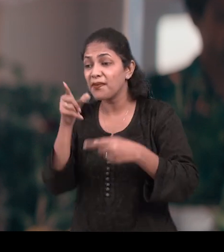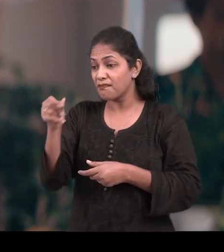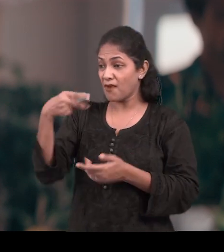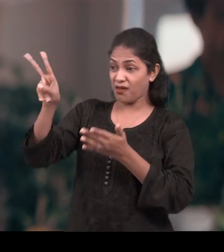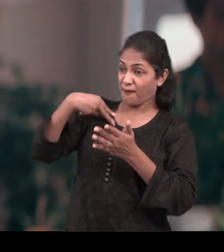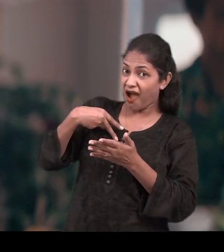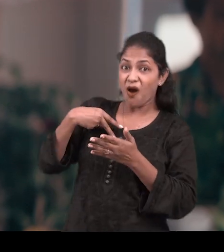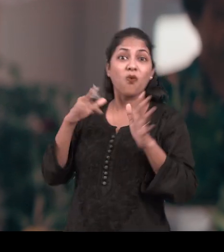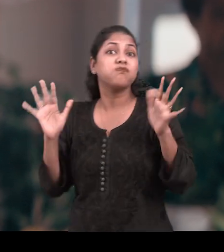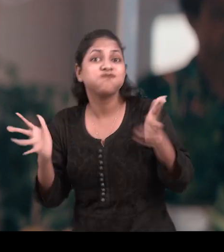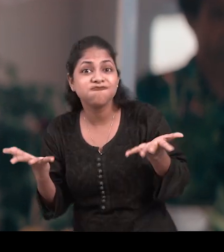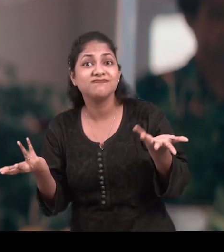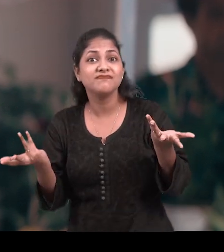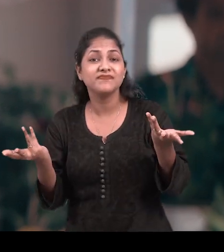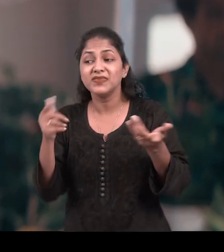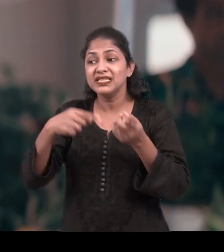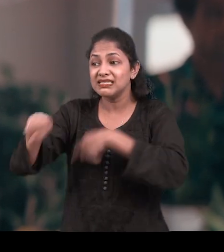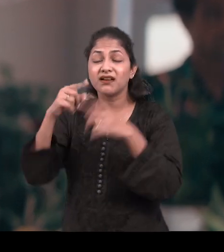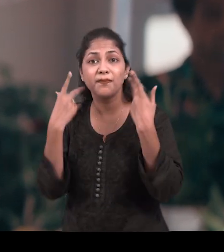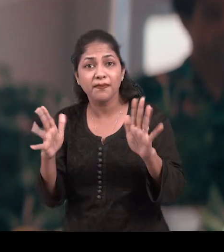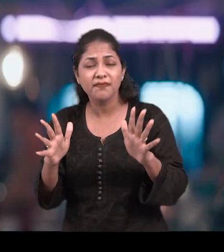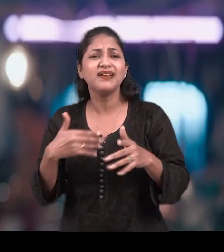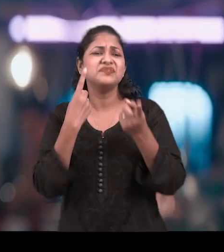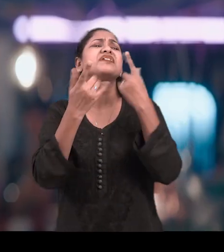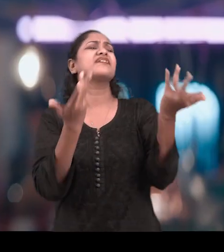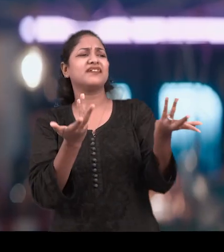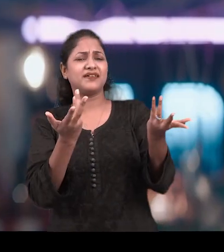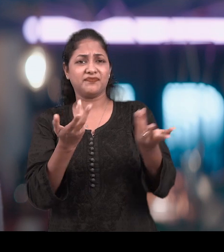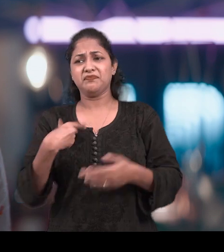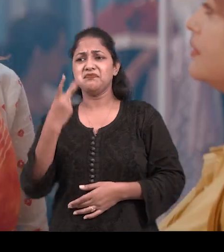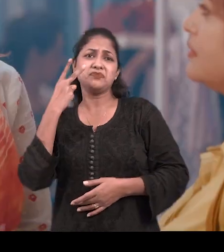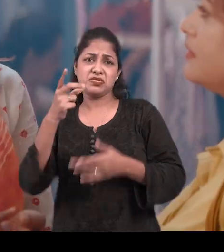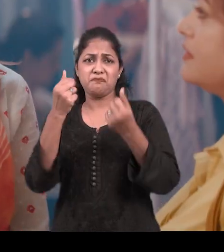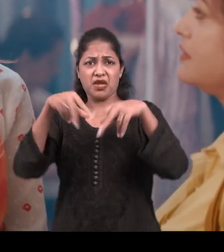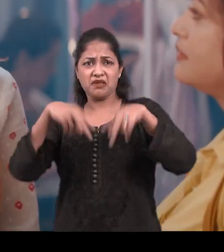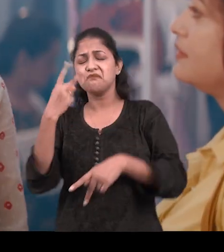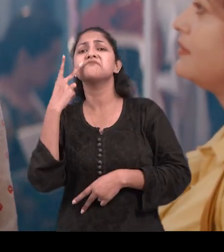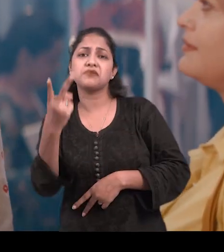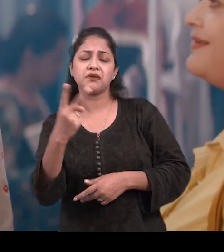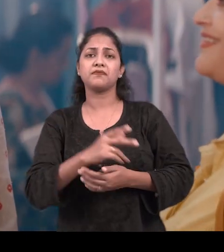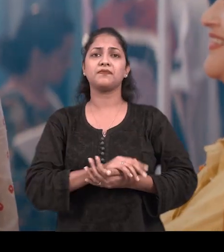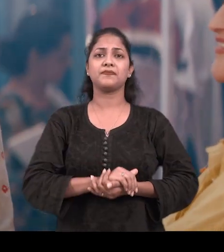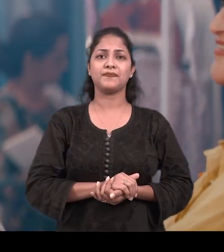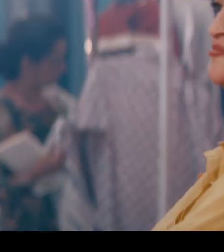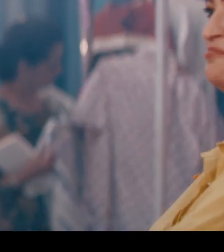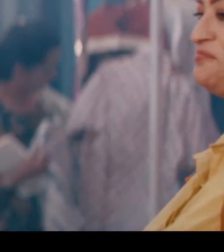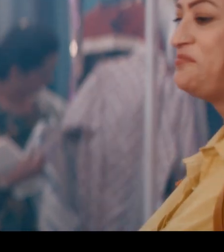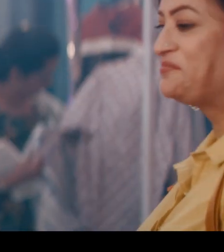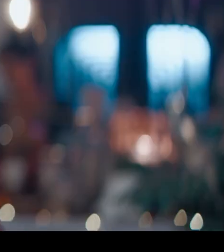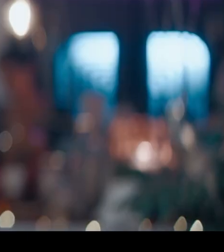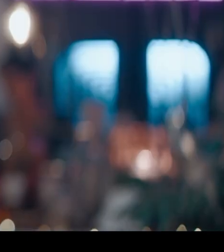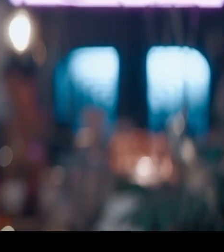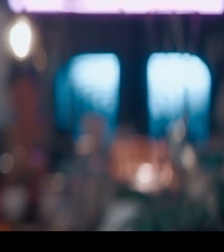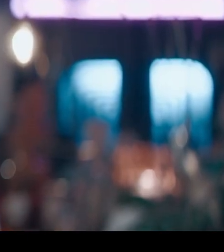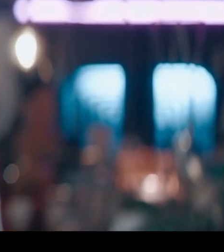શું તે ચેક કર્યું કે તેમાંથી પૈસા સરળતાથી કાઢી શકાય છે કે નહીં? એમાં ચેક શું કરવાનું? અત્યારે જ પૈસા કાઢીને દેખાડું છું.